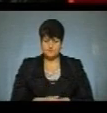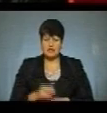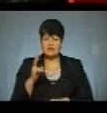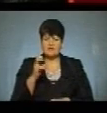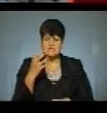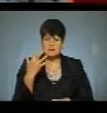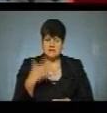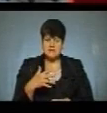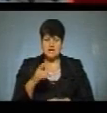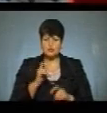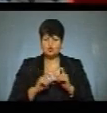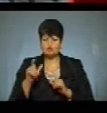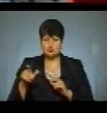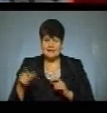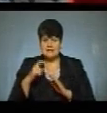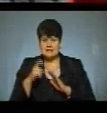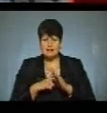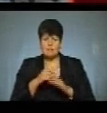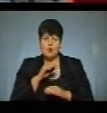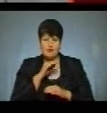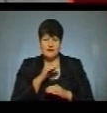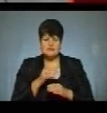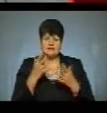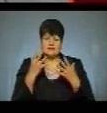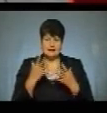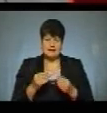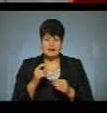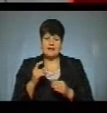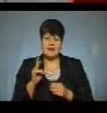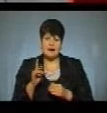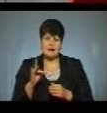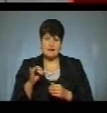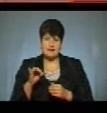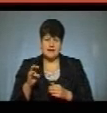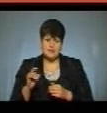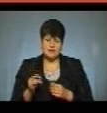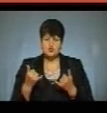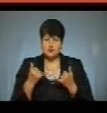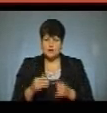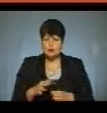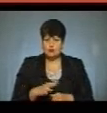250 студентів дізнавалися про професії під час Дня кар'єри, який сьогодні відбувся в Тернополі.